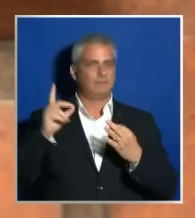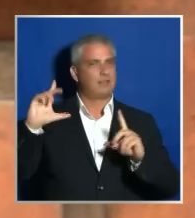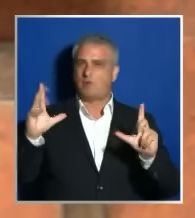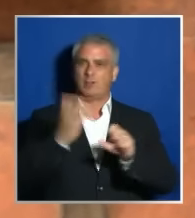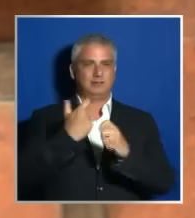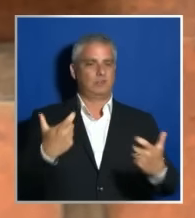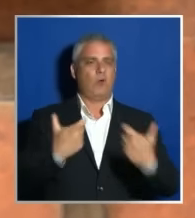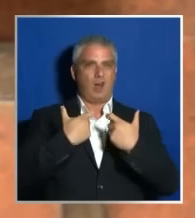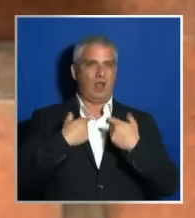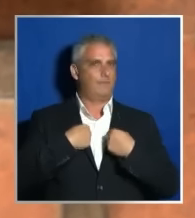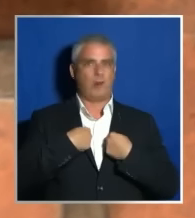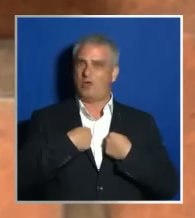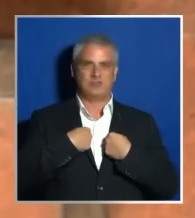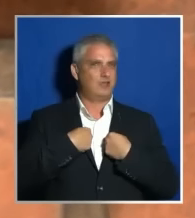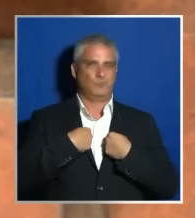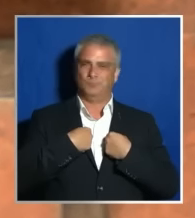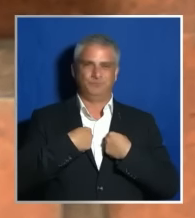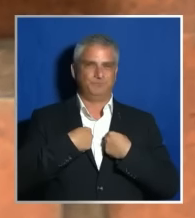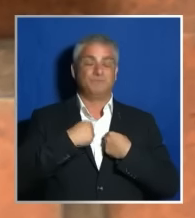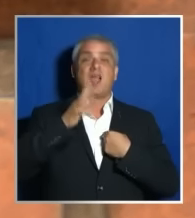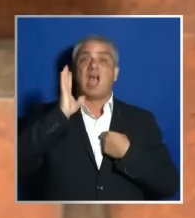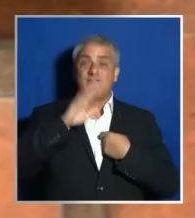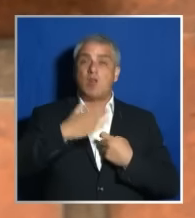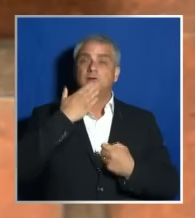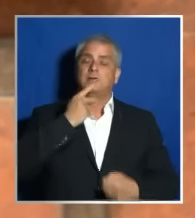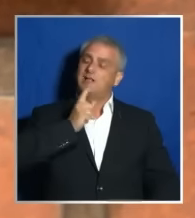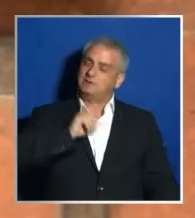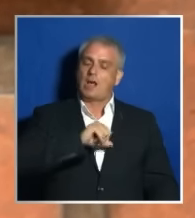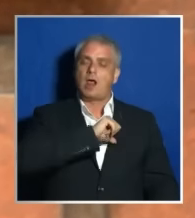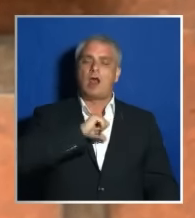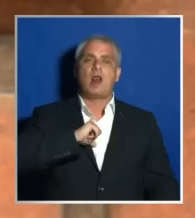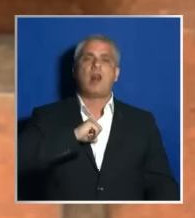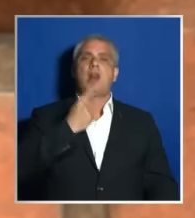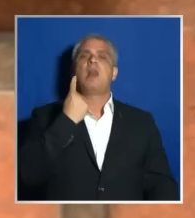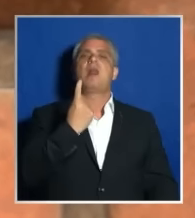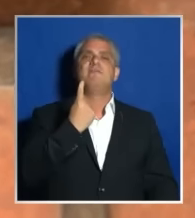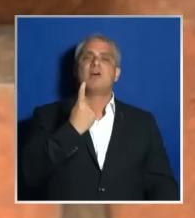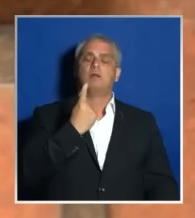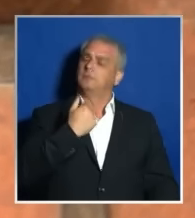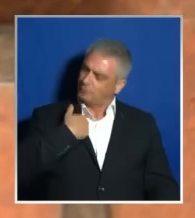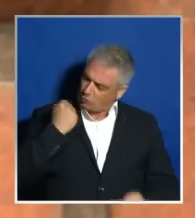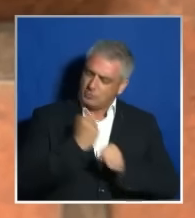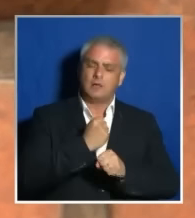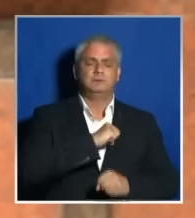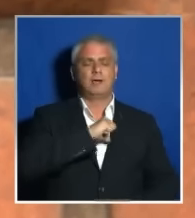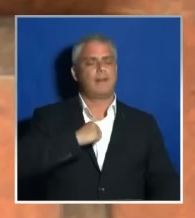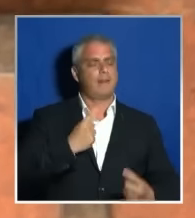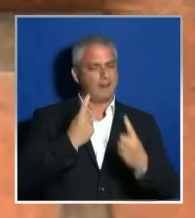תכבלו את ידינו. גם אם ישראל תיאלץ לעמוד לבד, נעמוד